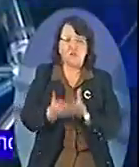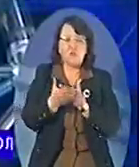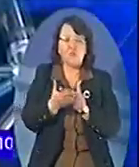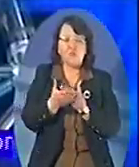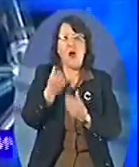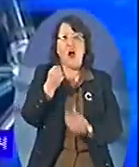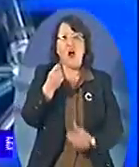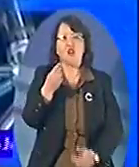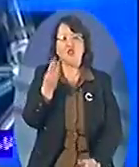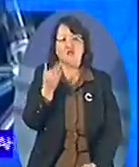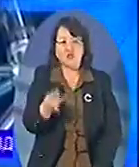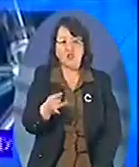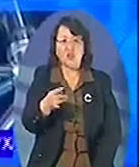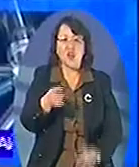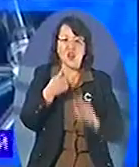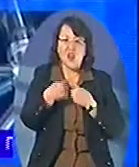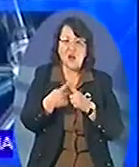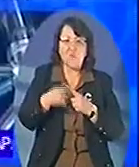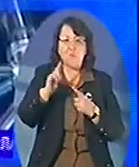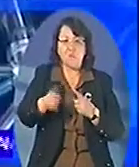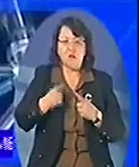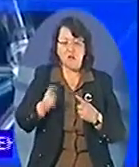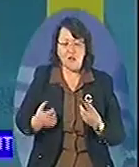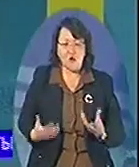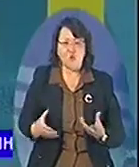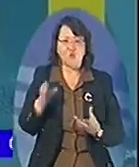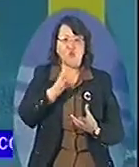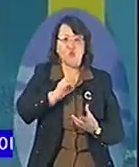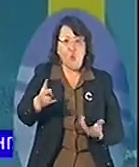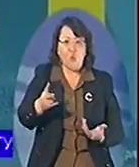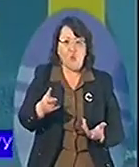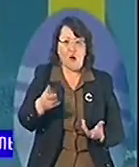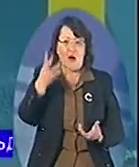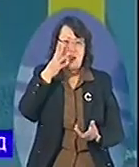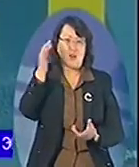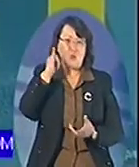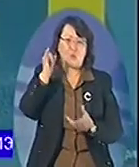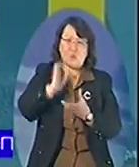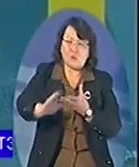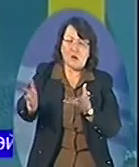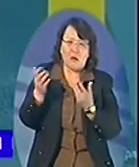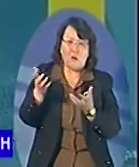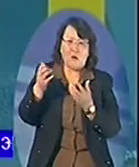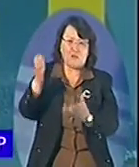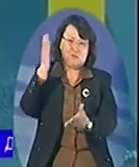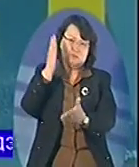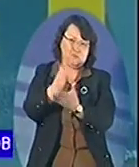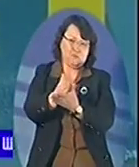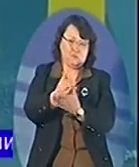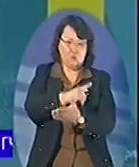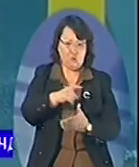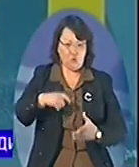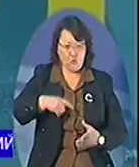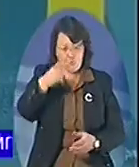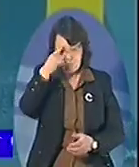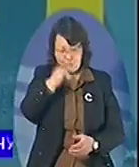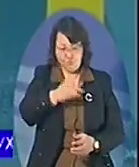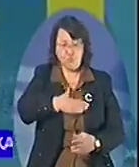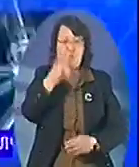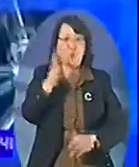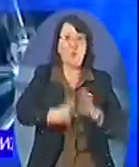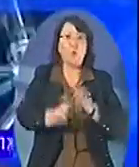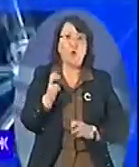хүнс, за сүү түрүү хэллээ. Гадаадаас бид нар авсаар байгаа урган дээд тос, мод дээд хумцар, хагас хогс. Уулуурхаан